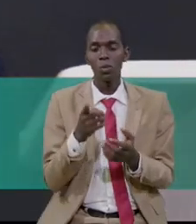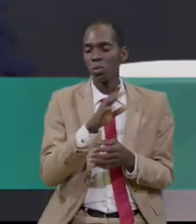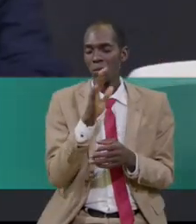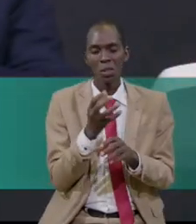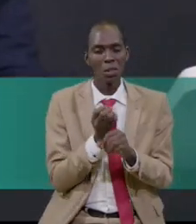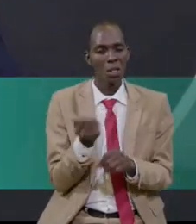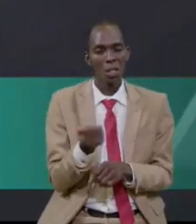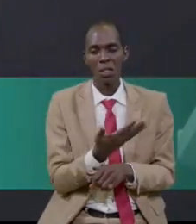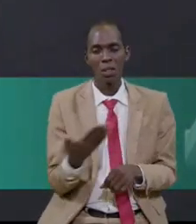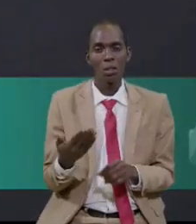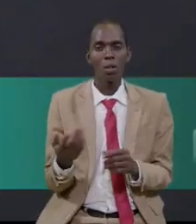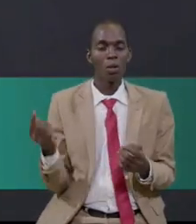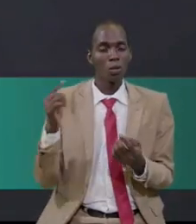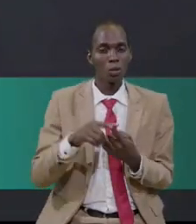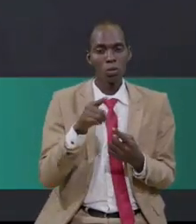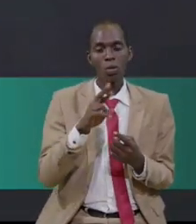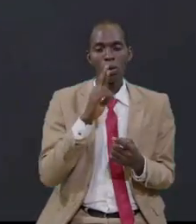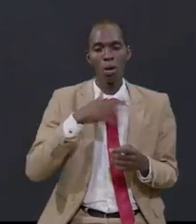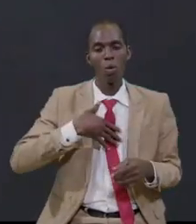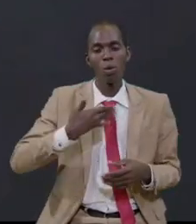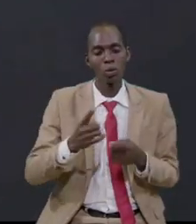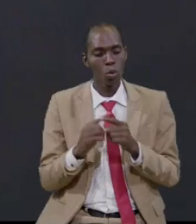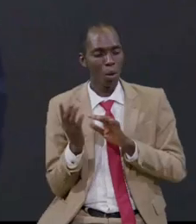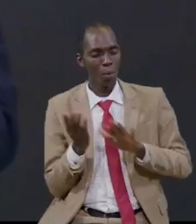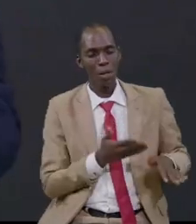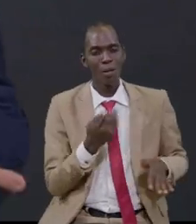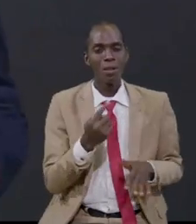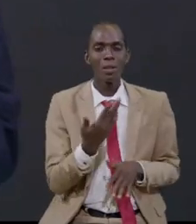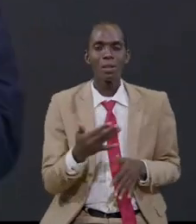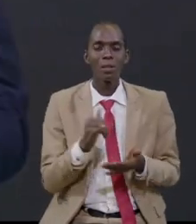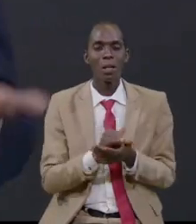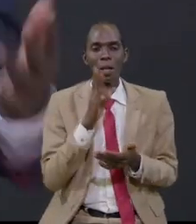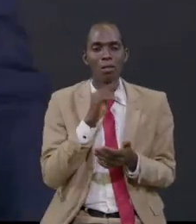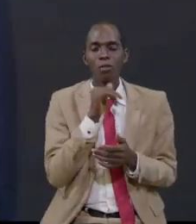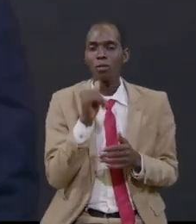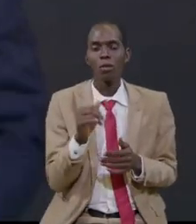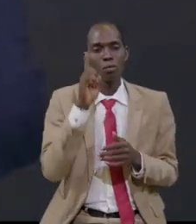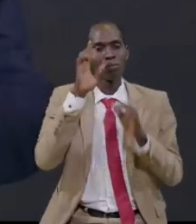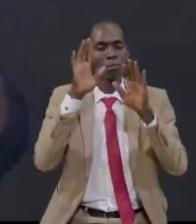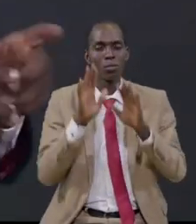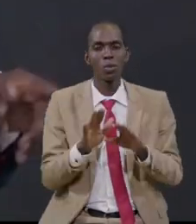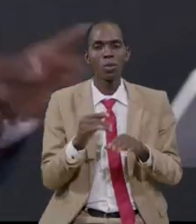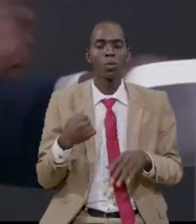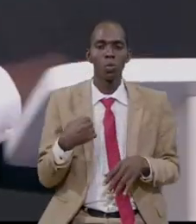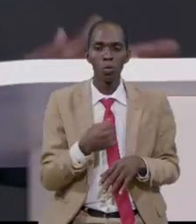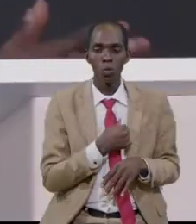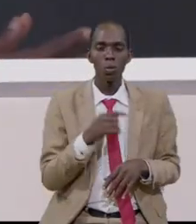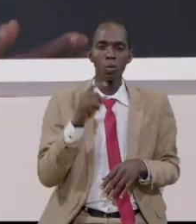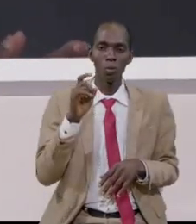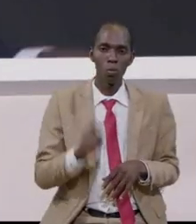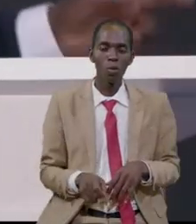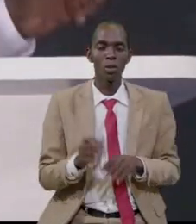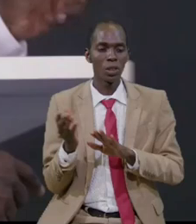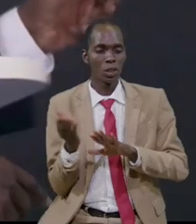À moins que vous ne soyez prêt à abandonner les choses qui sont excellentes. Nous devons laisser